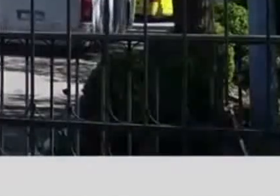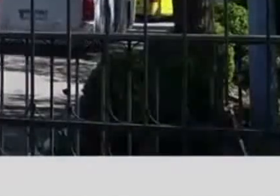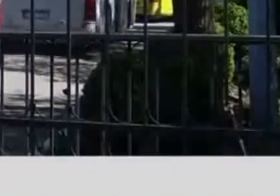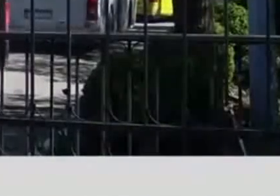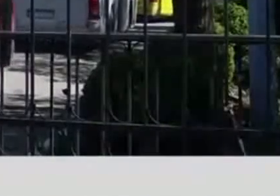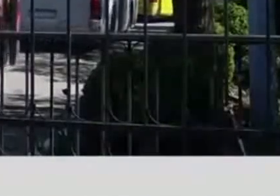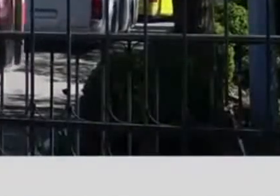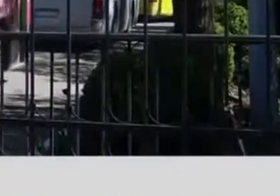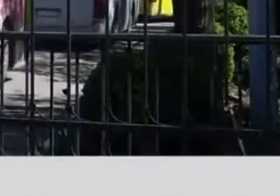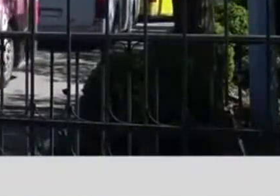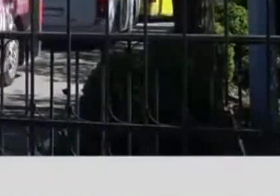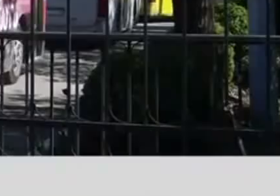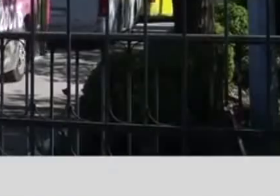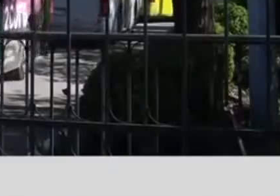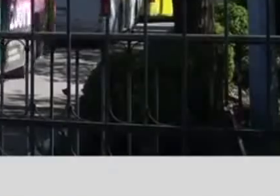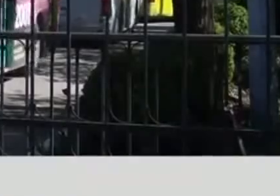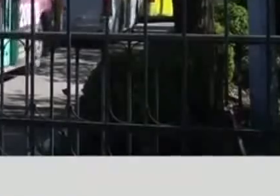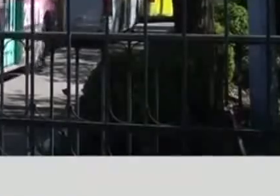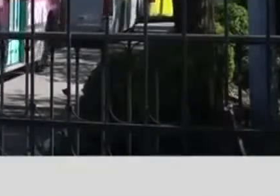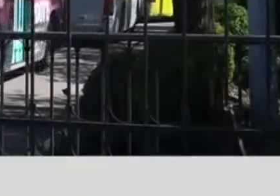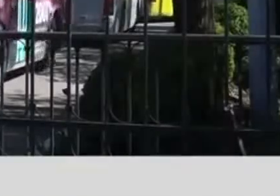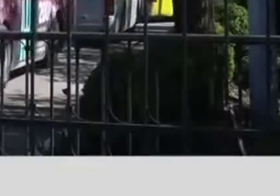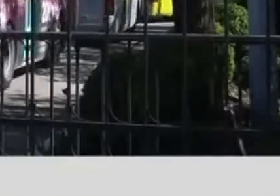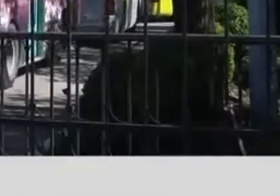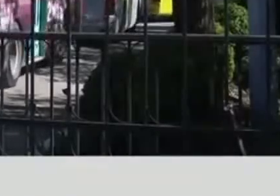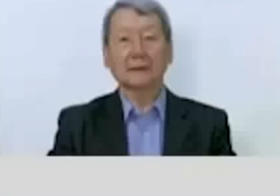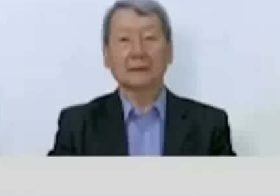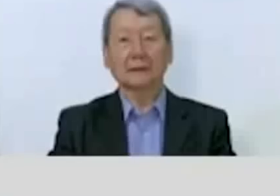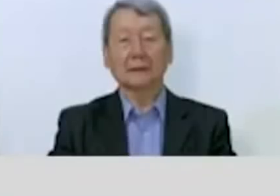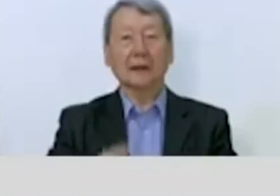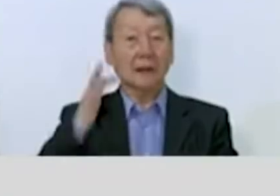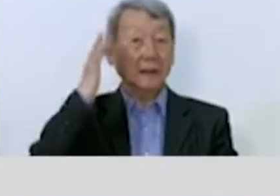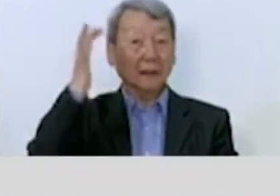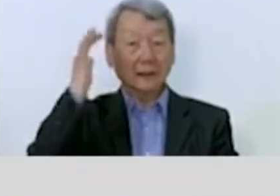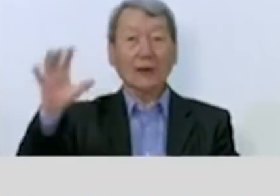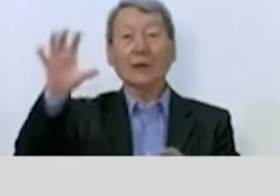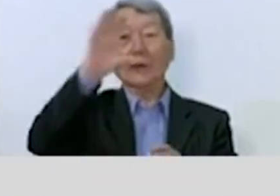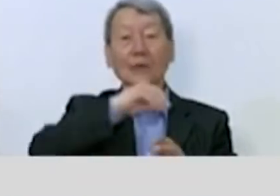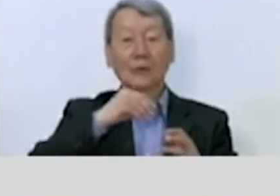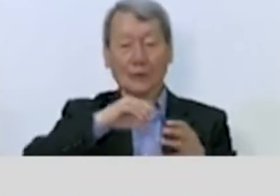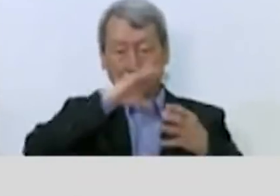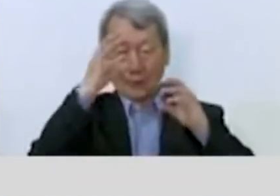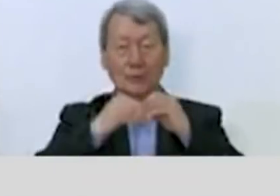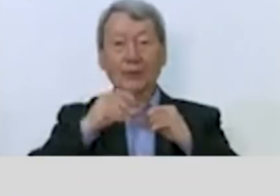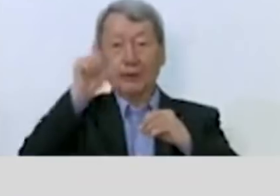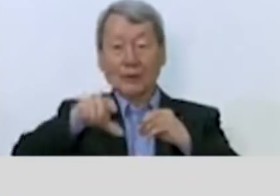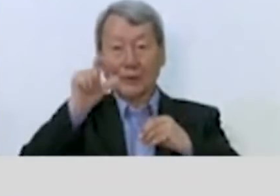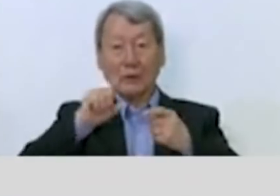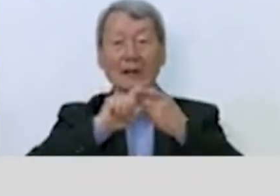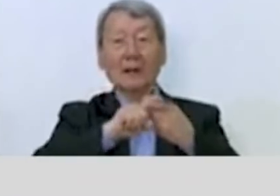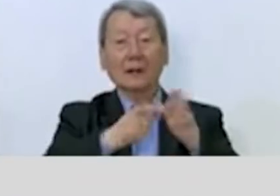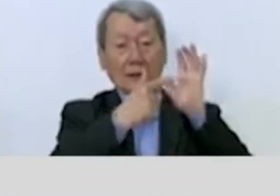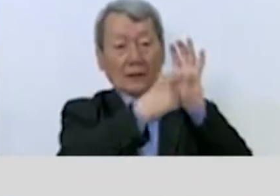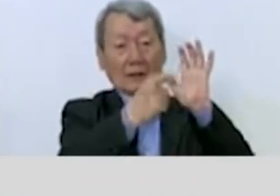боюнча Ухань вирусунан жабыркагандардын жалпы саны 700 ашты. Кыргызстанда жалпысынан тастыкталган COVID-19 инфекциянын